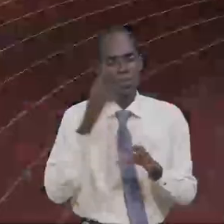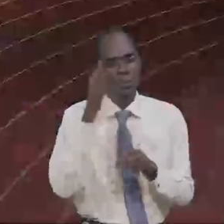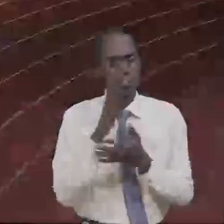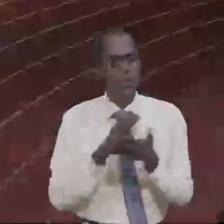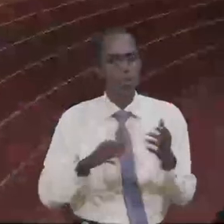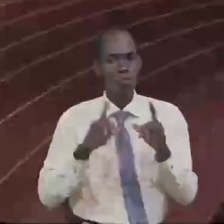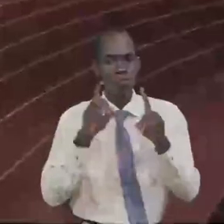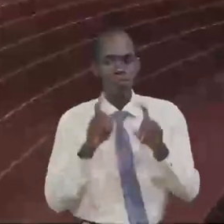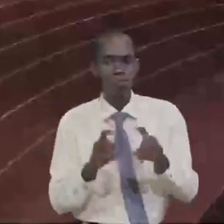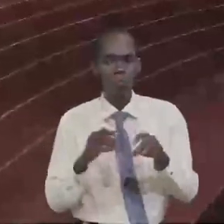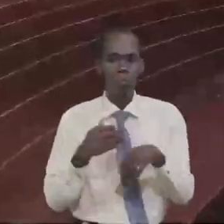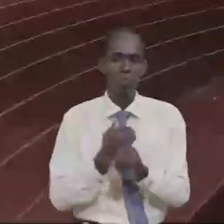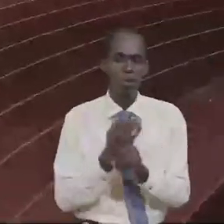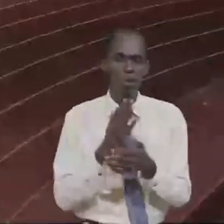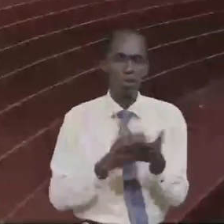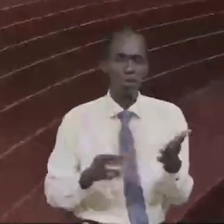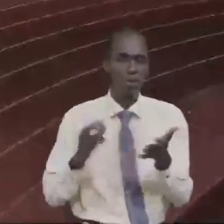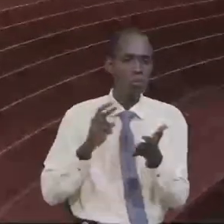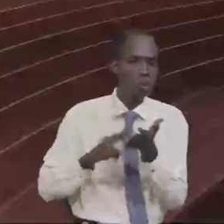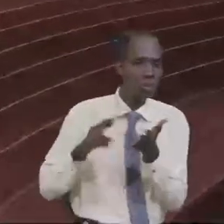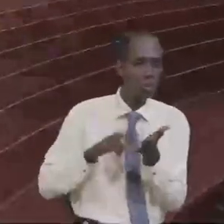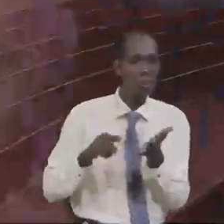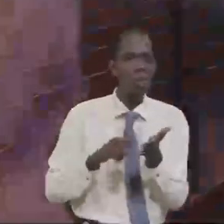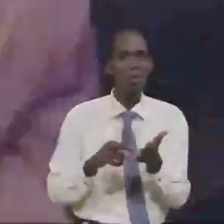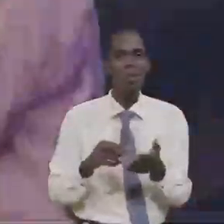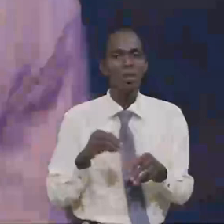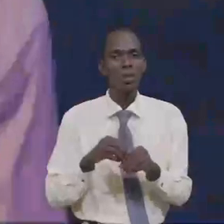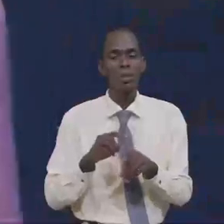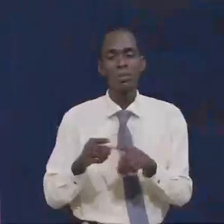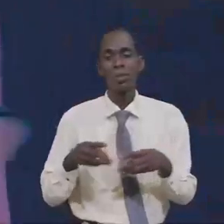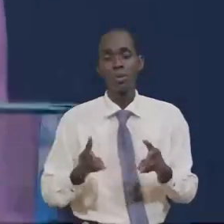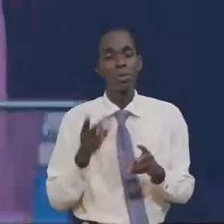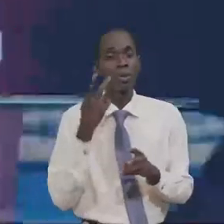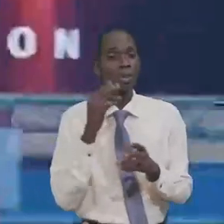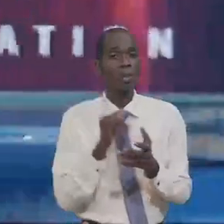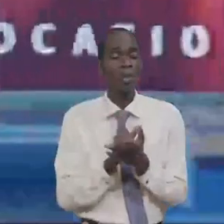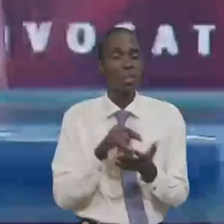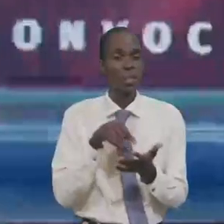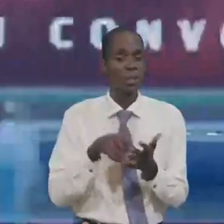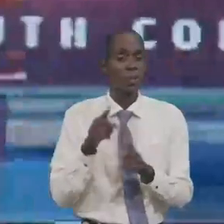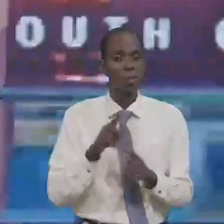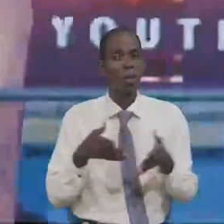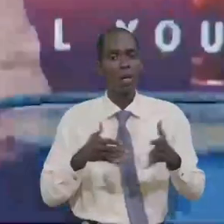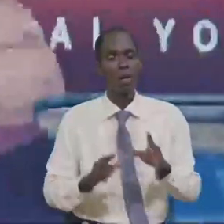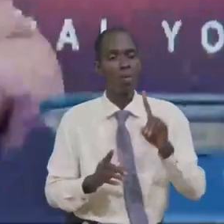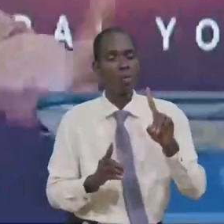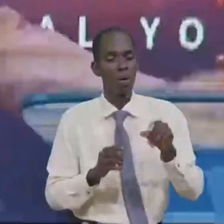vous faites des recherches vous avez plusieurs domaines certains permettent à un domaine de